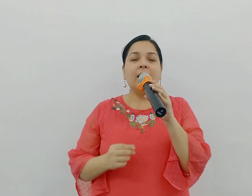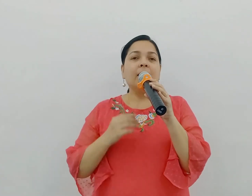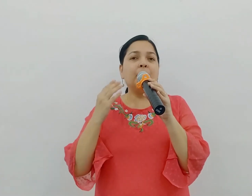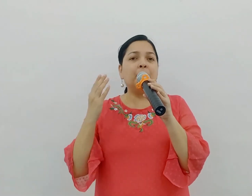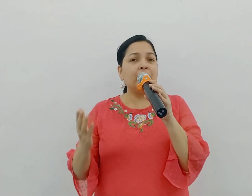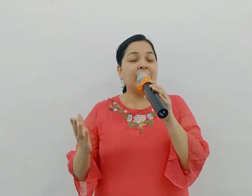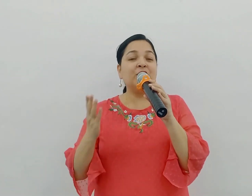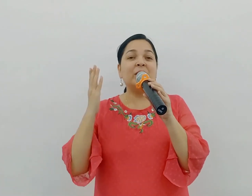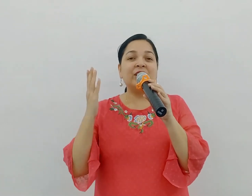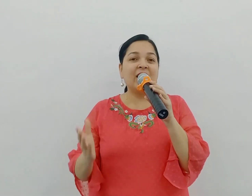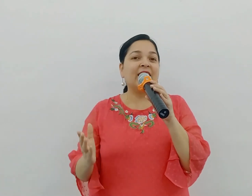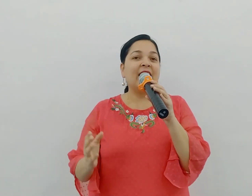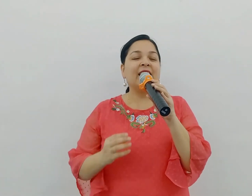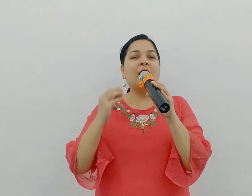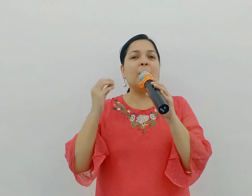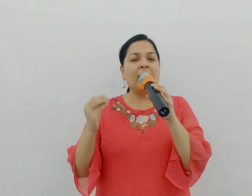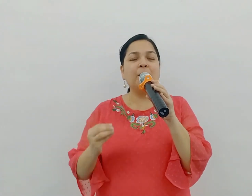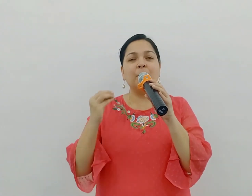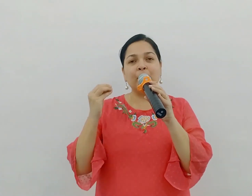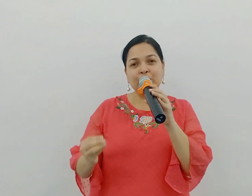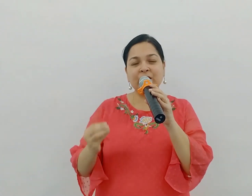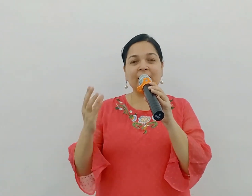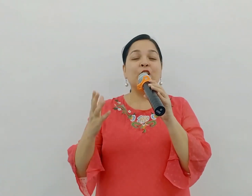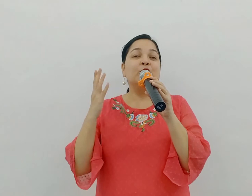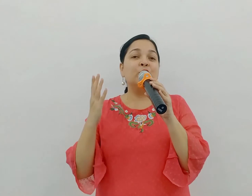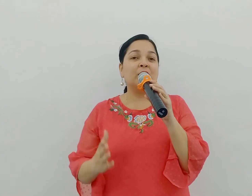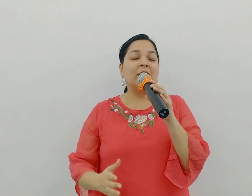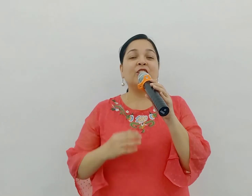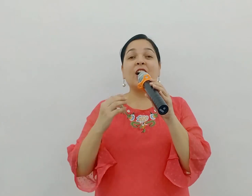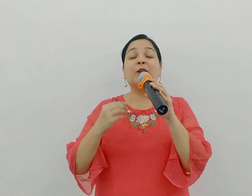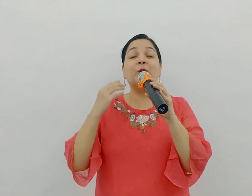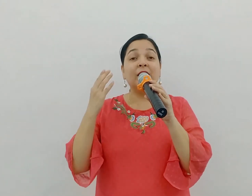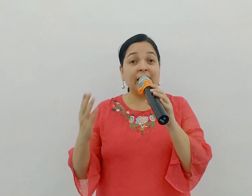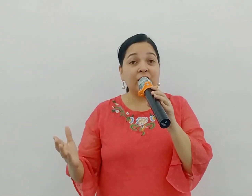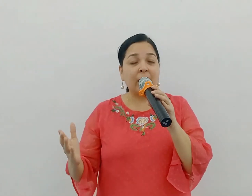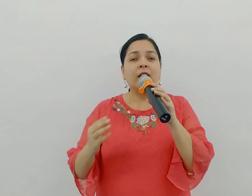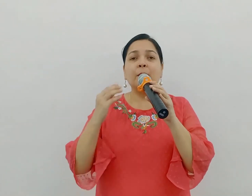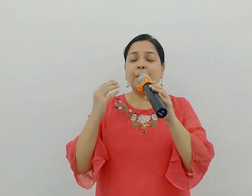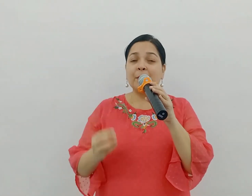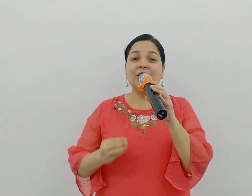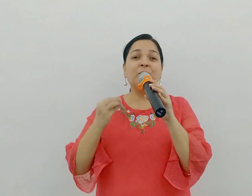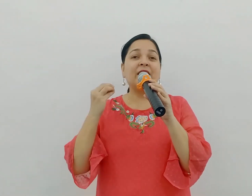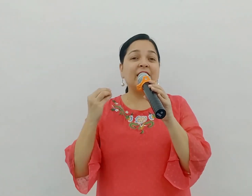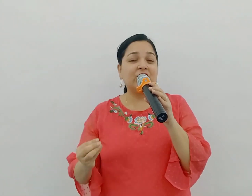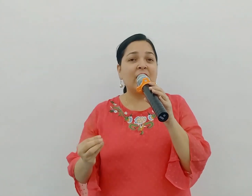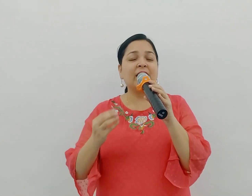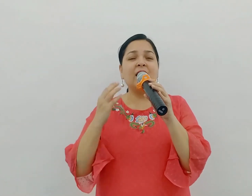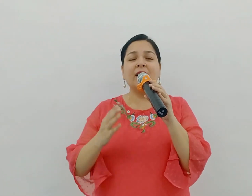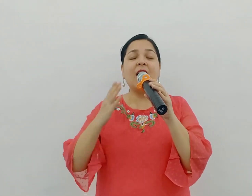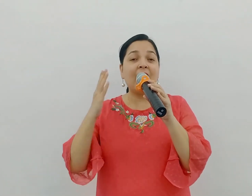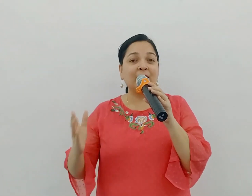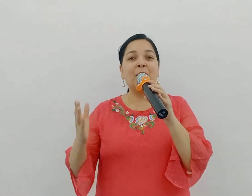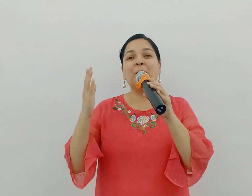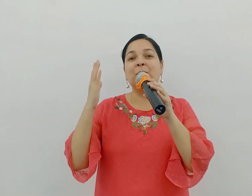देखा कि परमेश्वर चाहता है कि हम हर मनुष्य तक सुसमाचार को ले जाए। ये परमेश्वर की इच्छा है कि